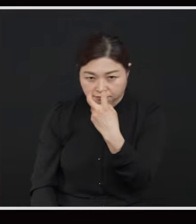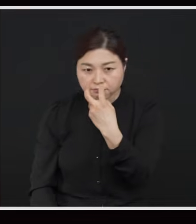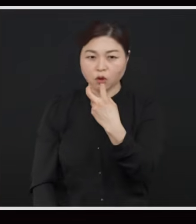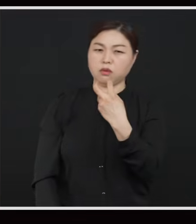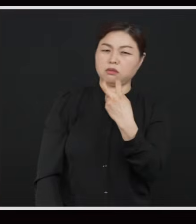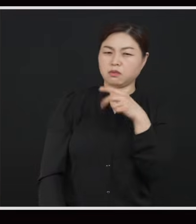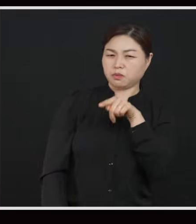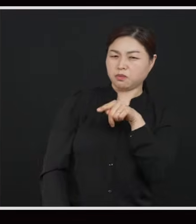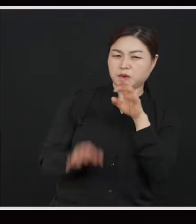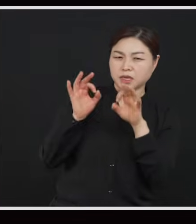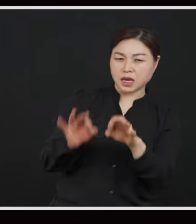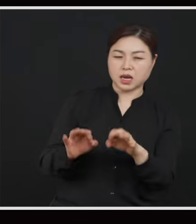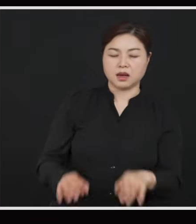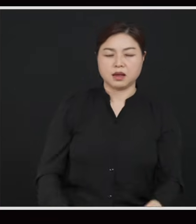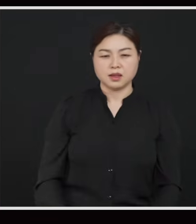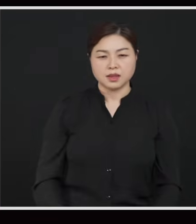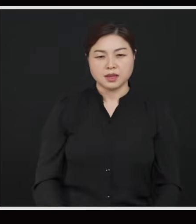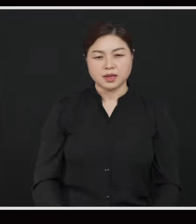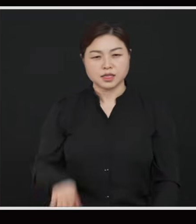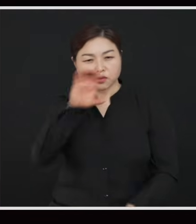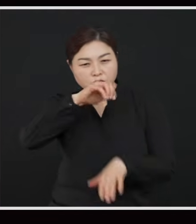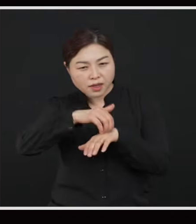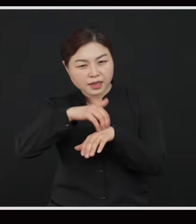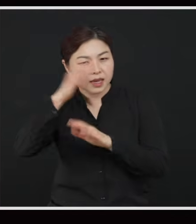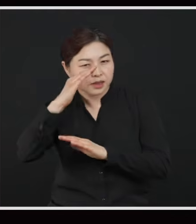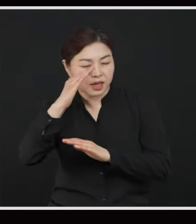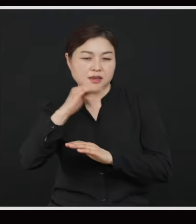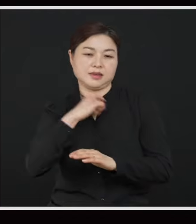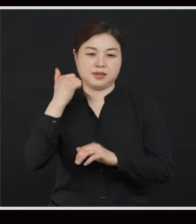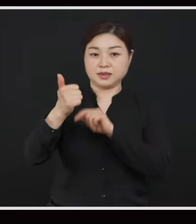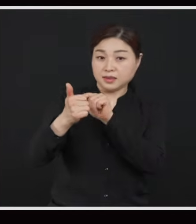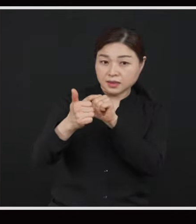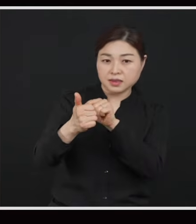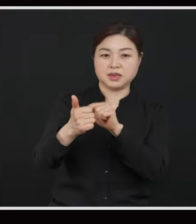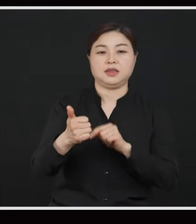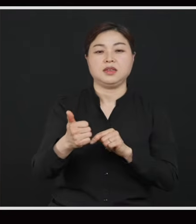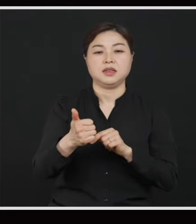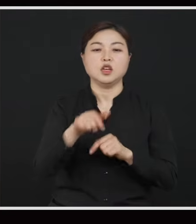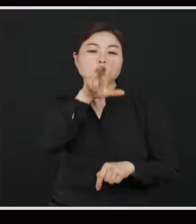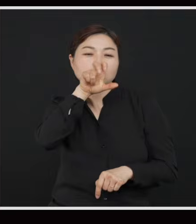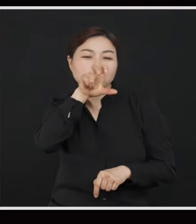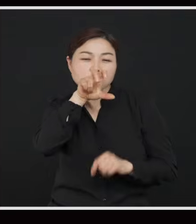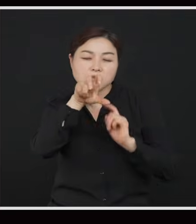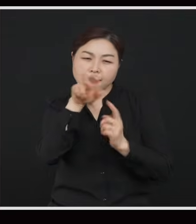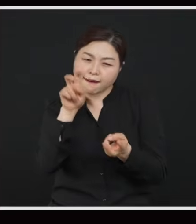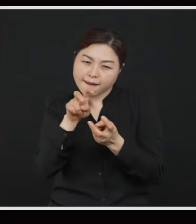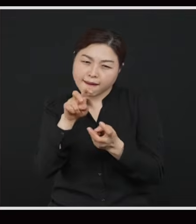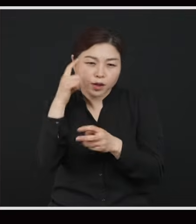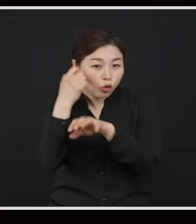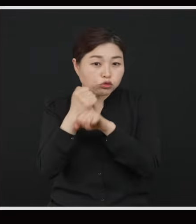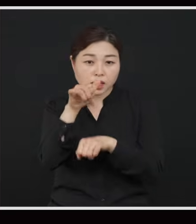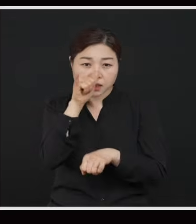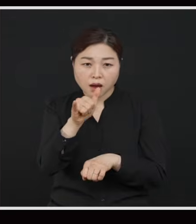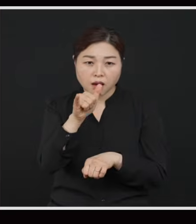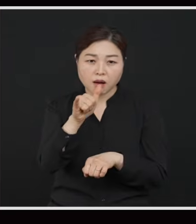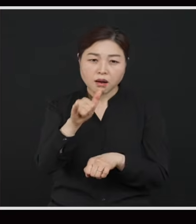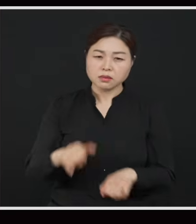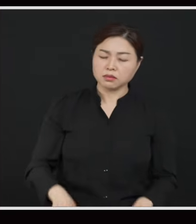딱 보니까 수도승이 생쥐 교미 실험을 한다고 그러거든요. 그래가지고